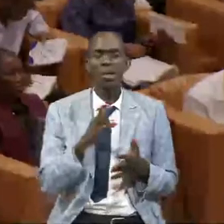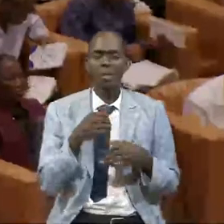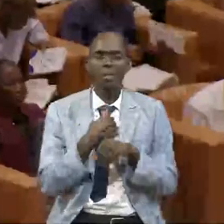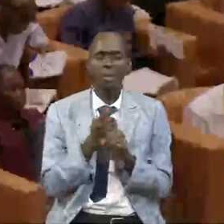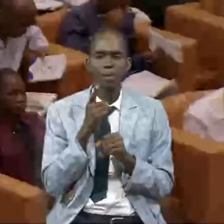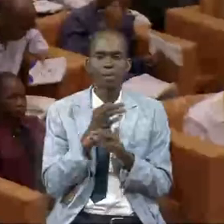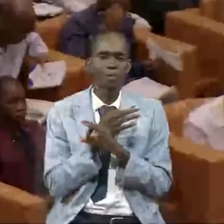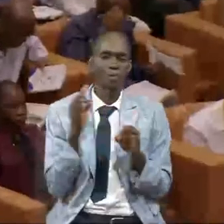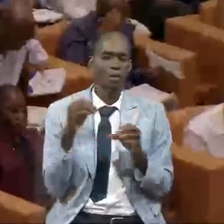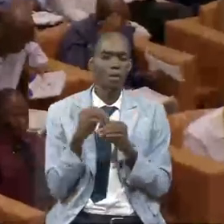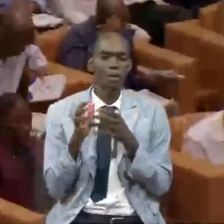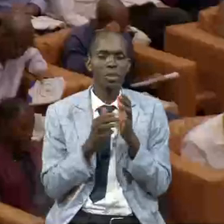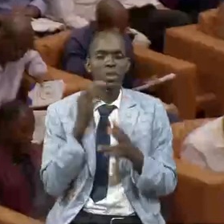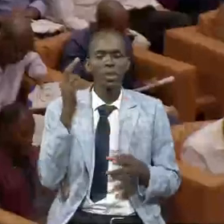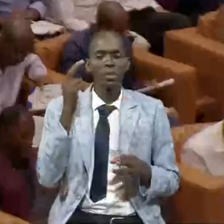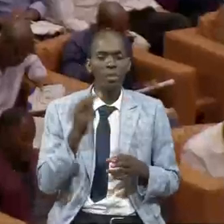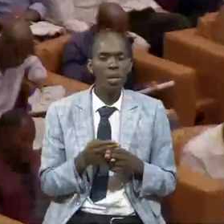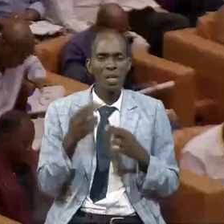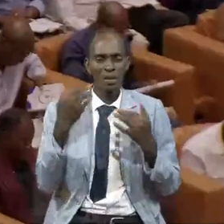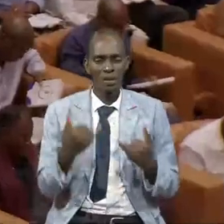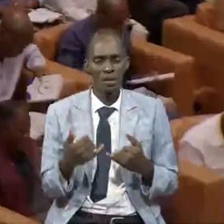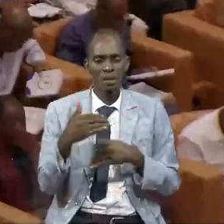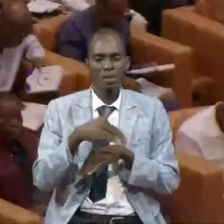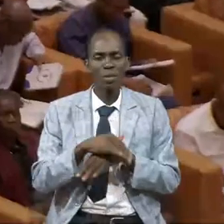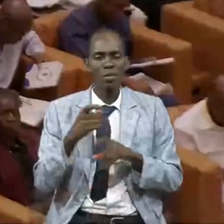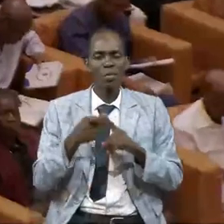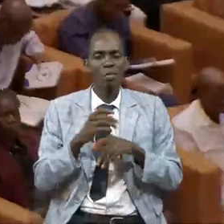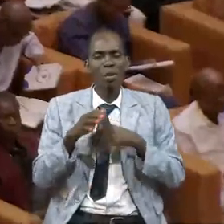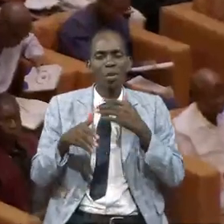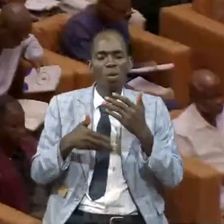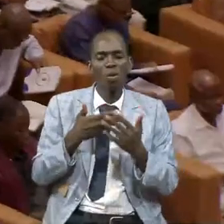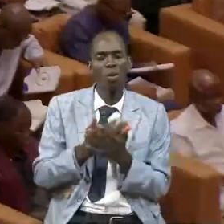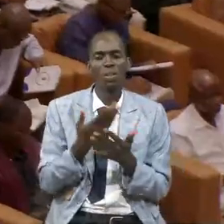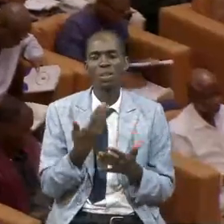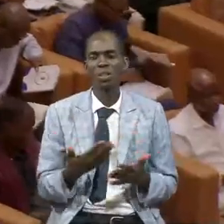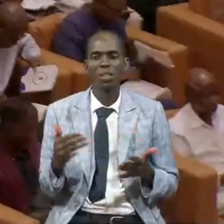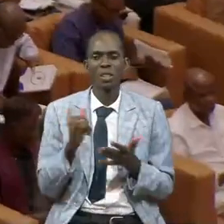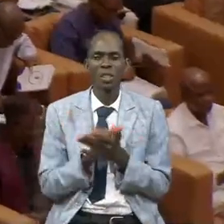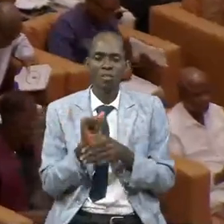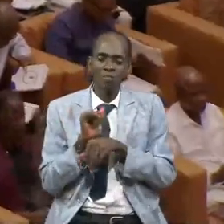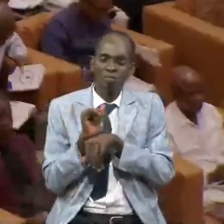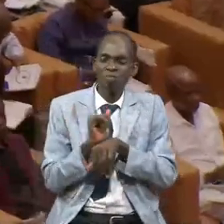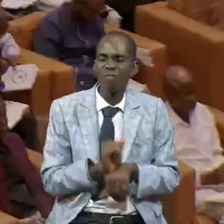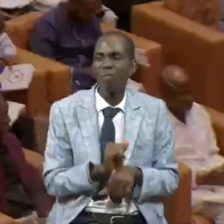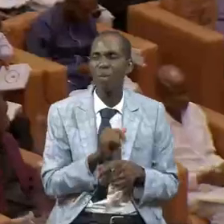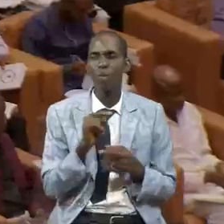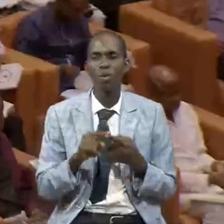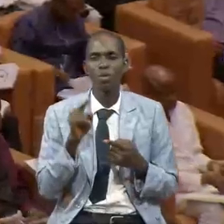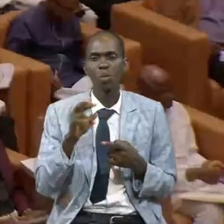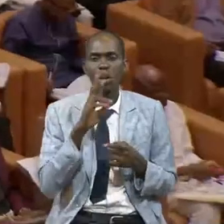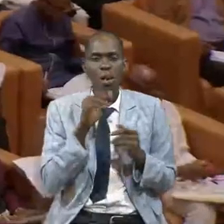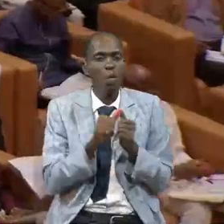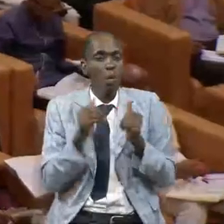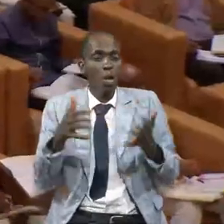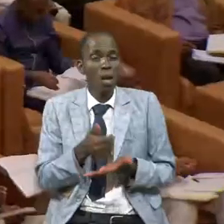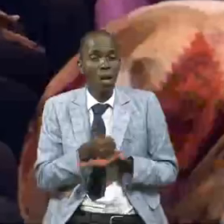Elle va vous affranchir. Ce soir, affranchi de toutes les choses qui vous ont liées lorsque vous étiez faible et